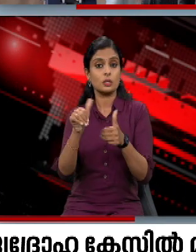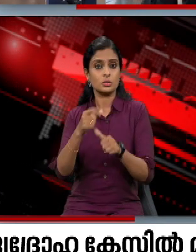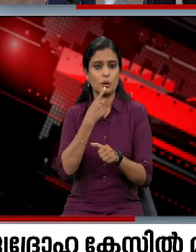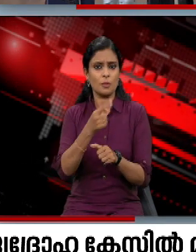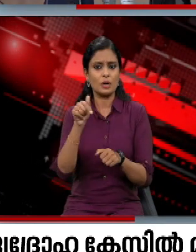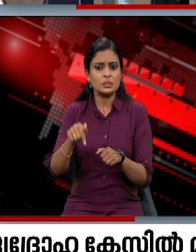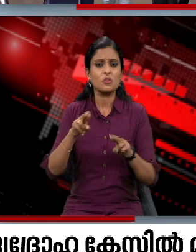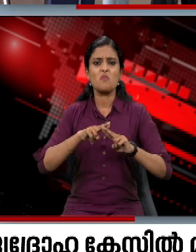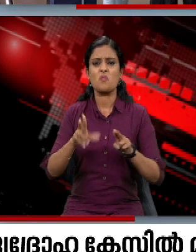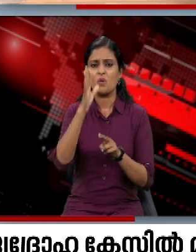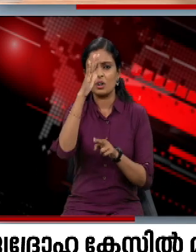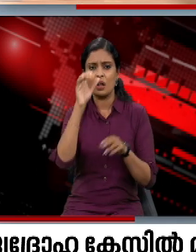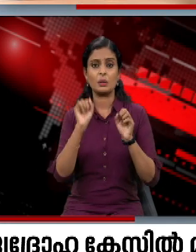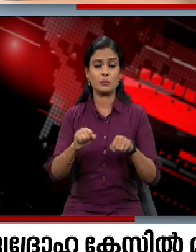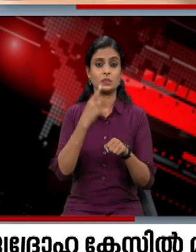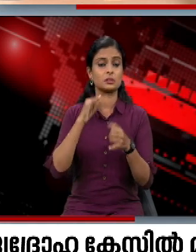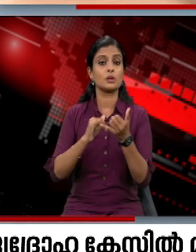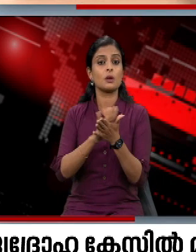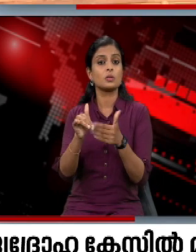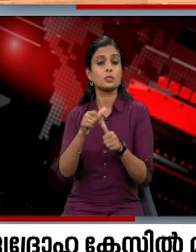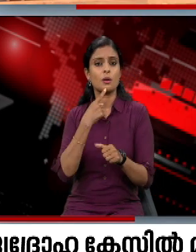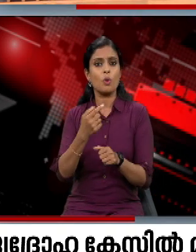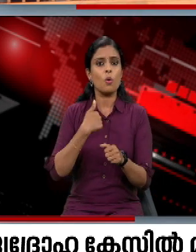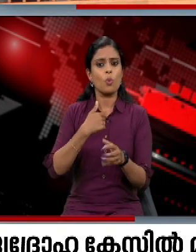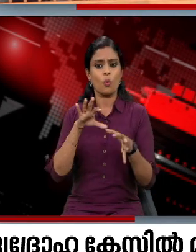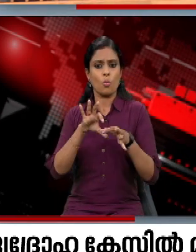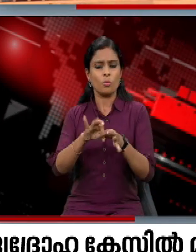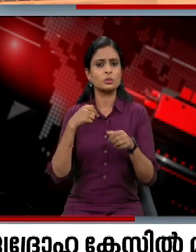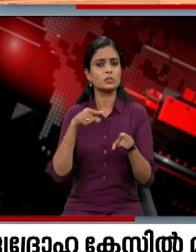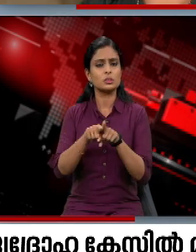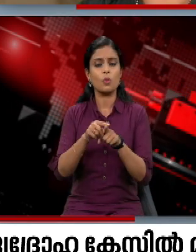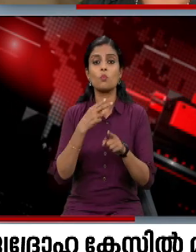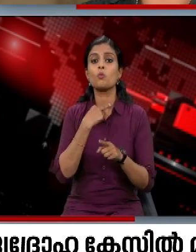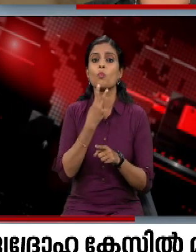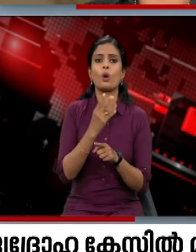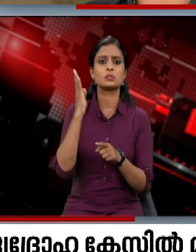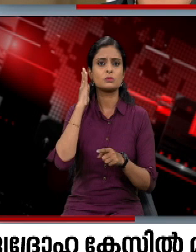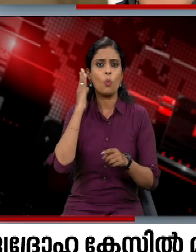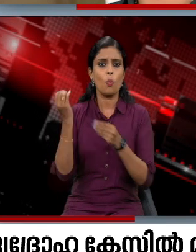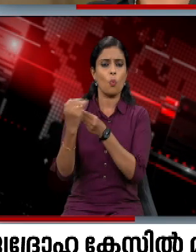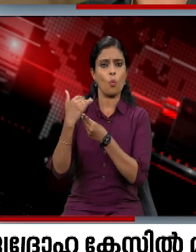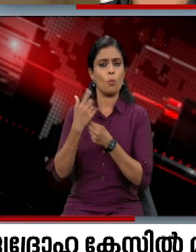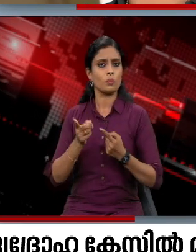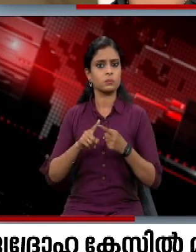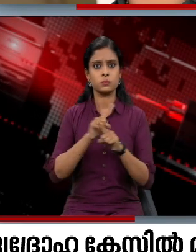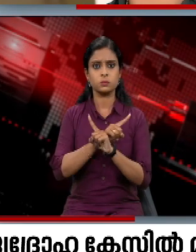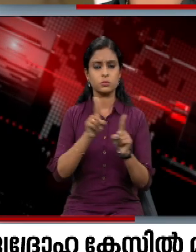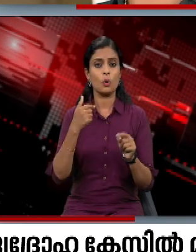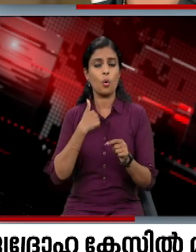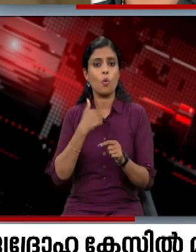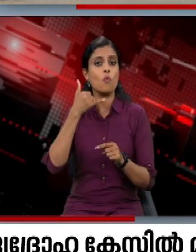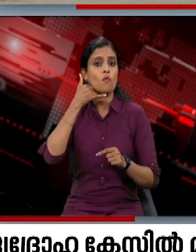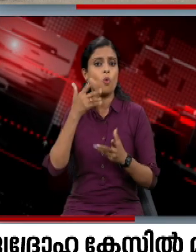വാദം ആണെന്ന് പറയുന്നത്. തനിക്ക് ഇത്തരത്തിൽ ഒരു ശബ്ദ സന്ദേശവും എവിടെ നിന്നും വന്നിട്ടില്ല. മാത്രമല്ല, തന്റെ ഫോണും ഈ ലാപ്ടോപ്പും